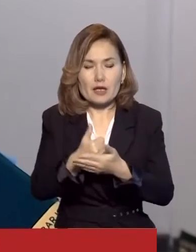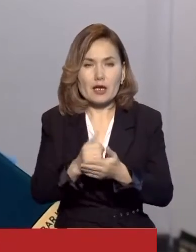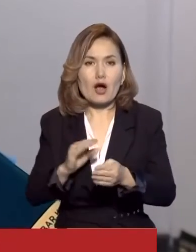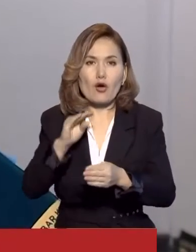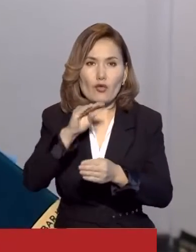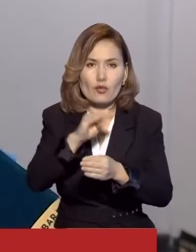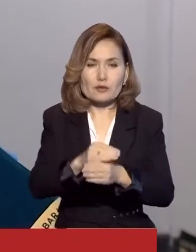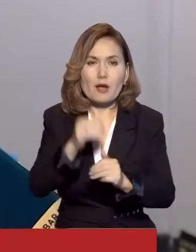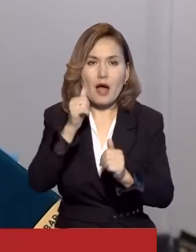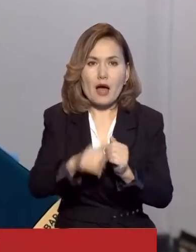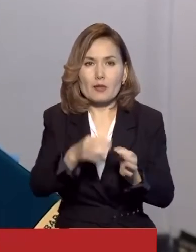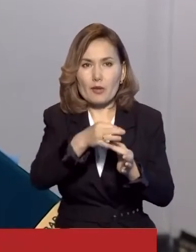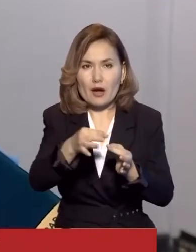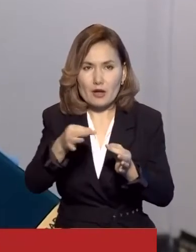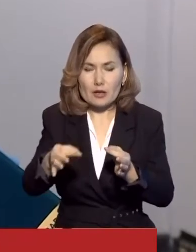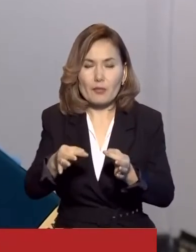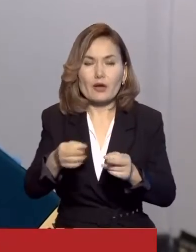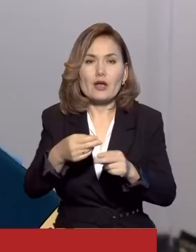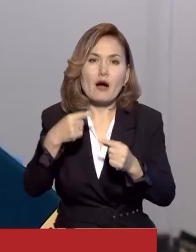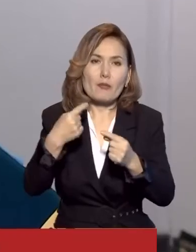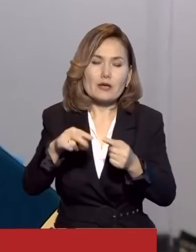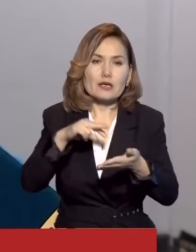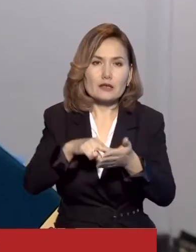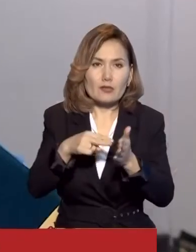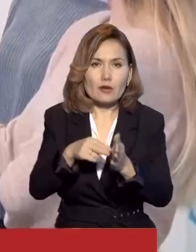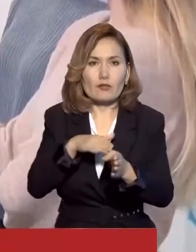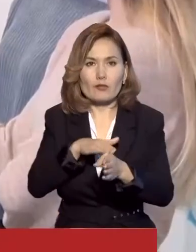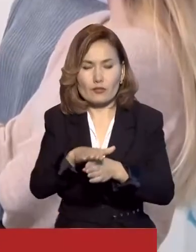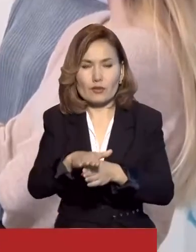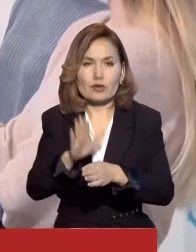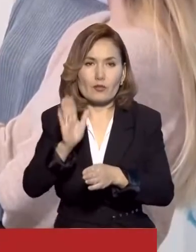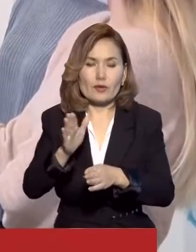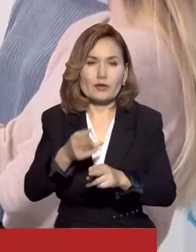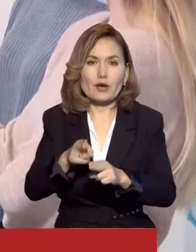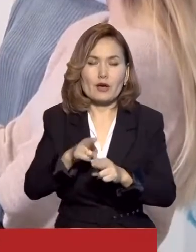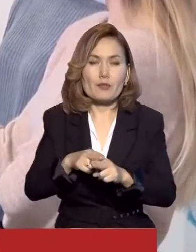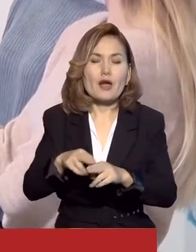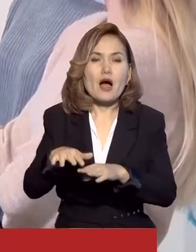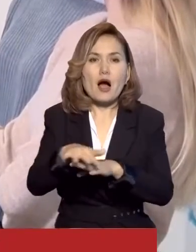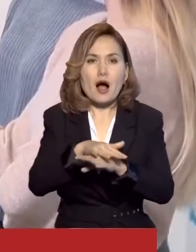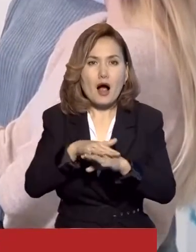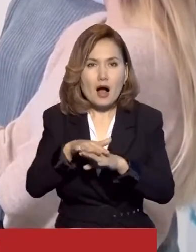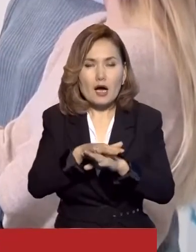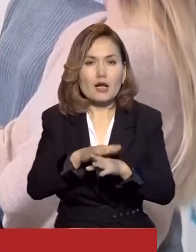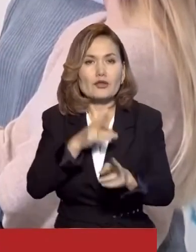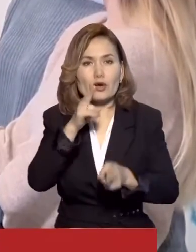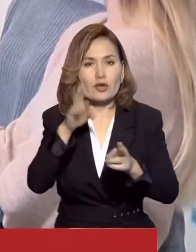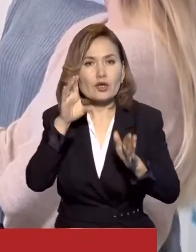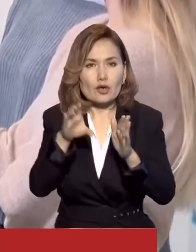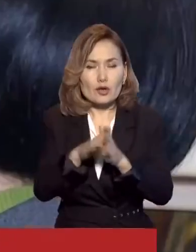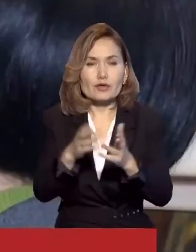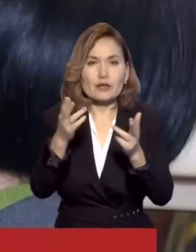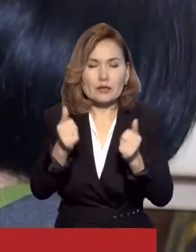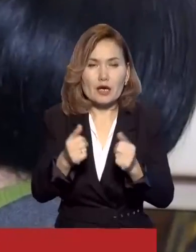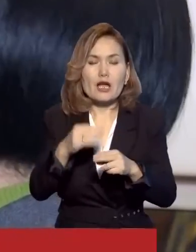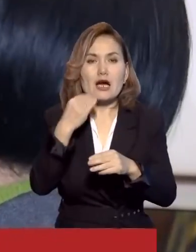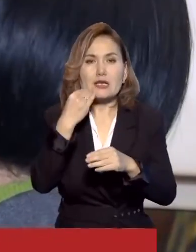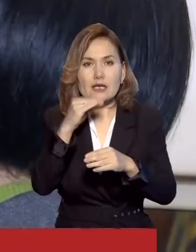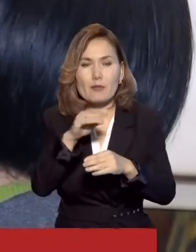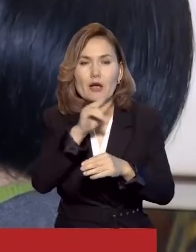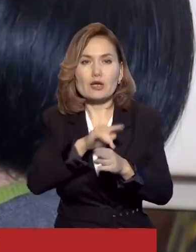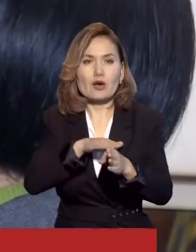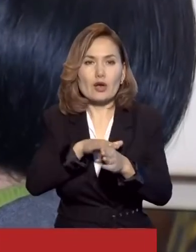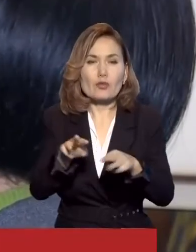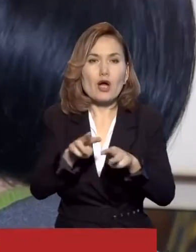қосымша әрбір аймақ үшін кешенді басқа да тапсырмалар берілуі мүмкін. Сарапшылар халықтың негізгі талаптары ескерілді деп отыр. Енді оның сапалы жүзеге